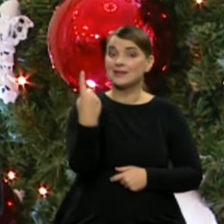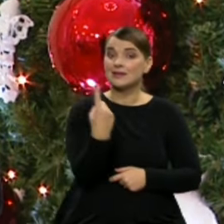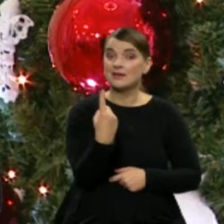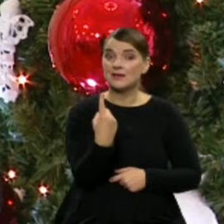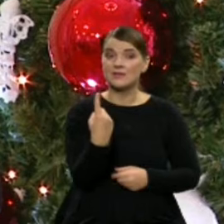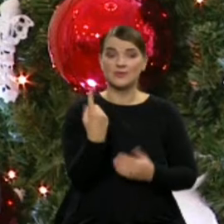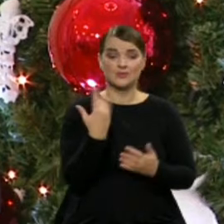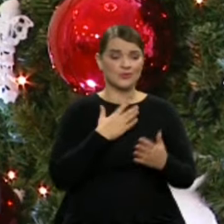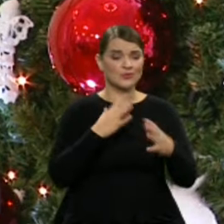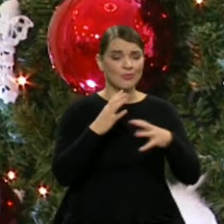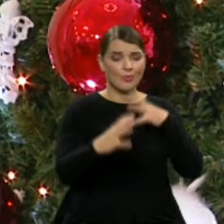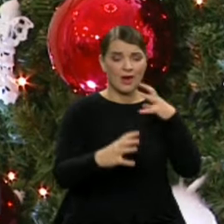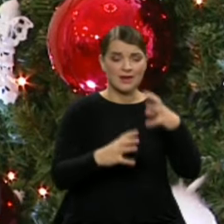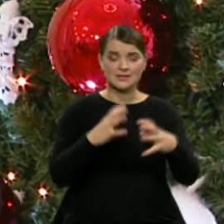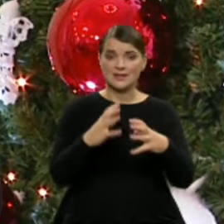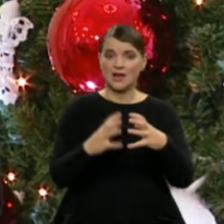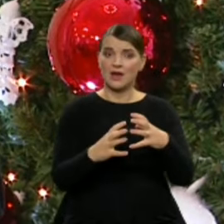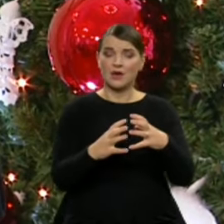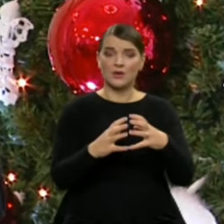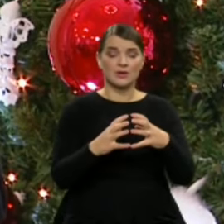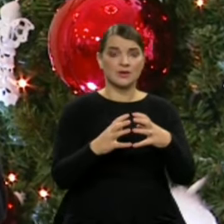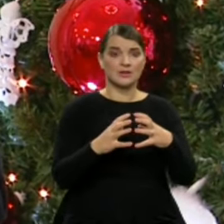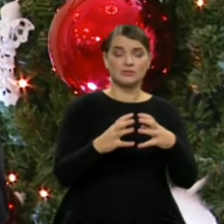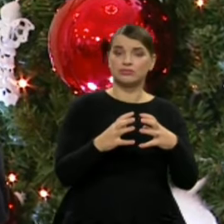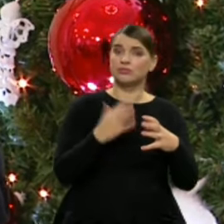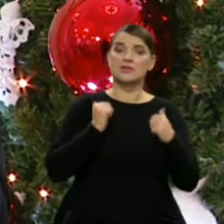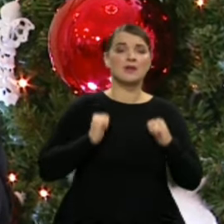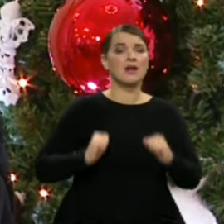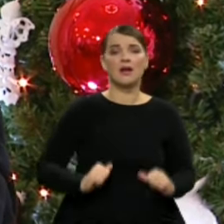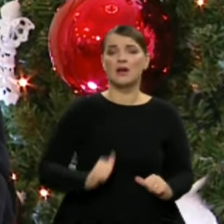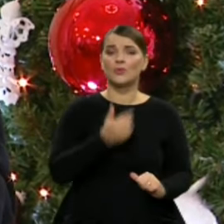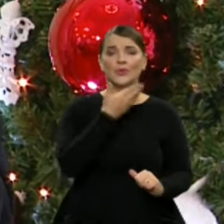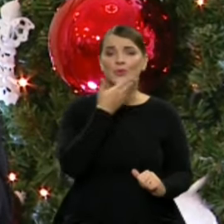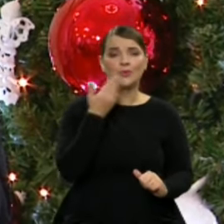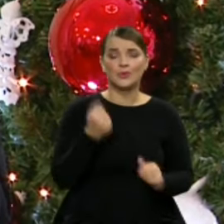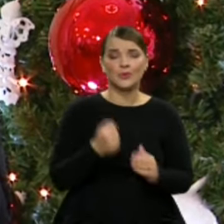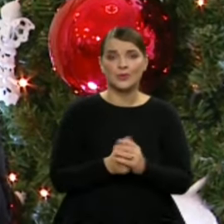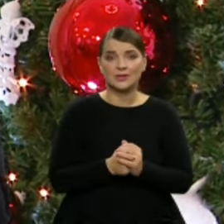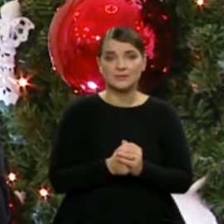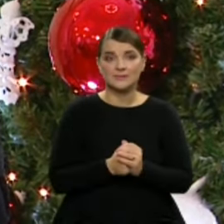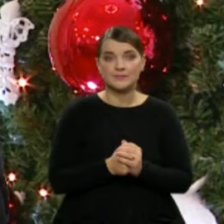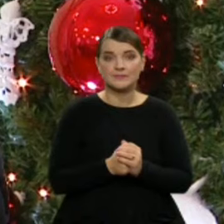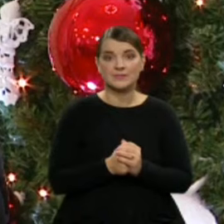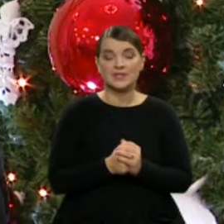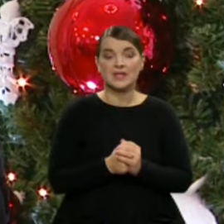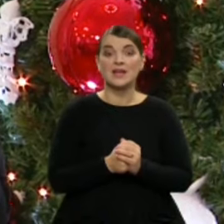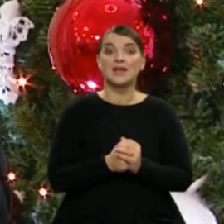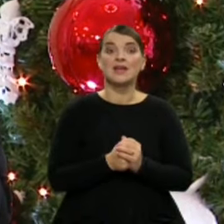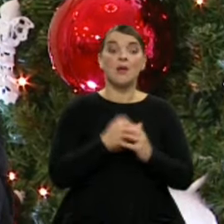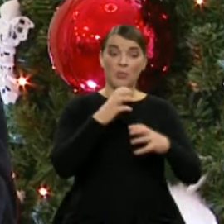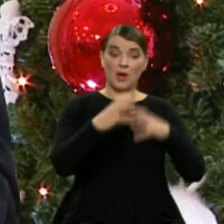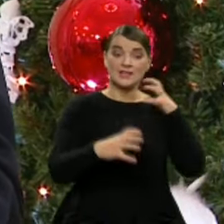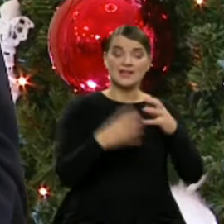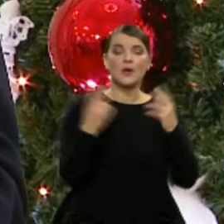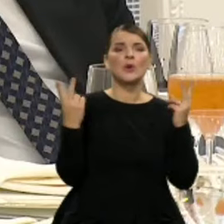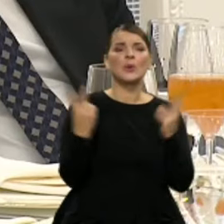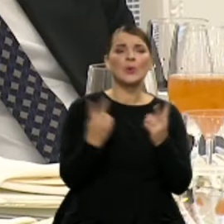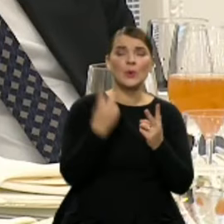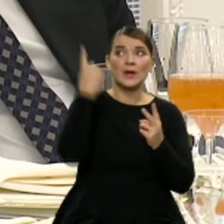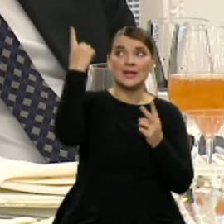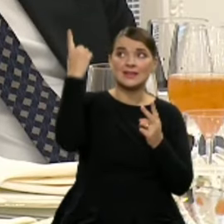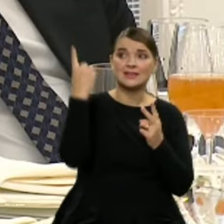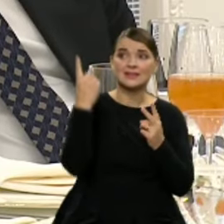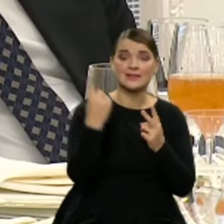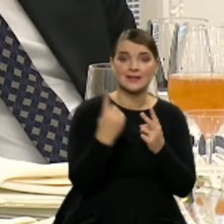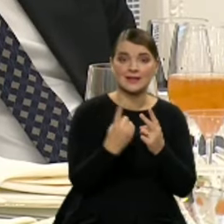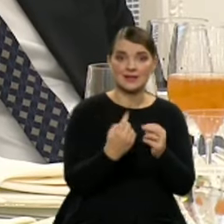neramų pasaulį. Dievo pasauliui labai reikia, kad žmonija turėtų